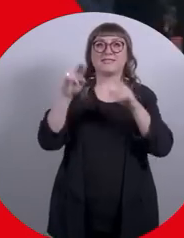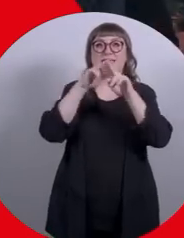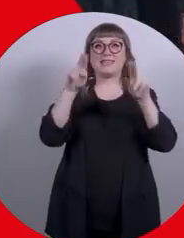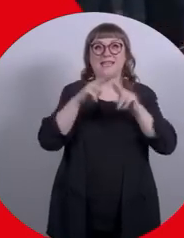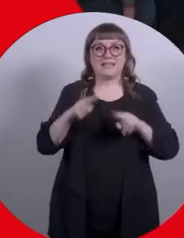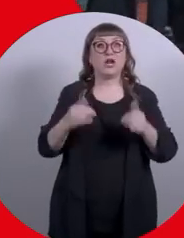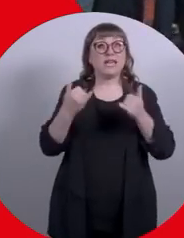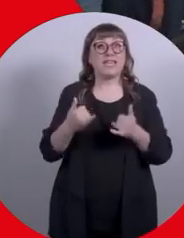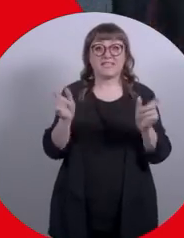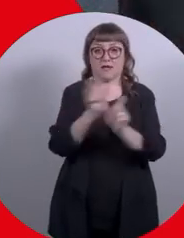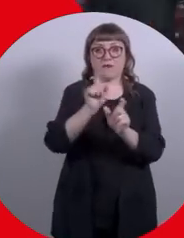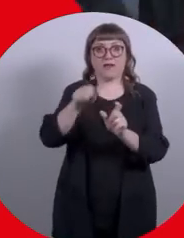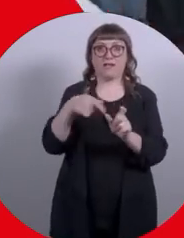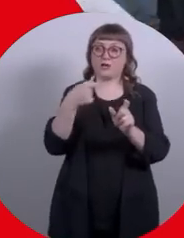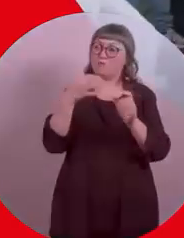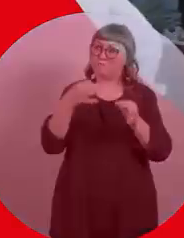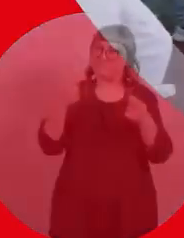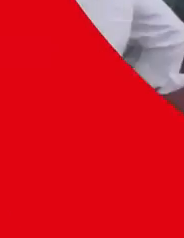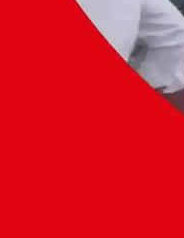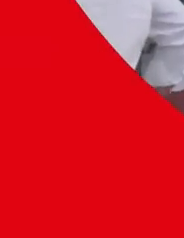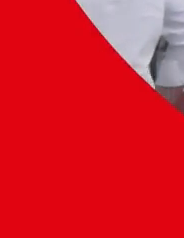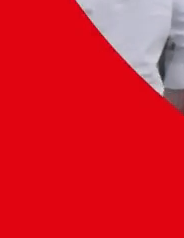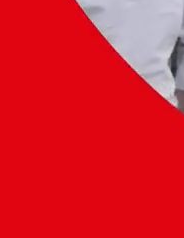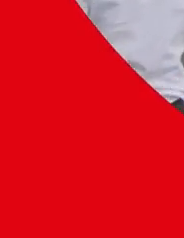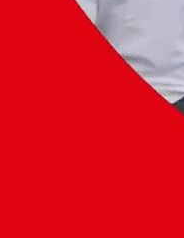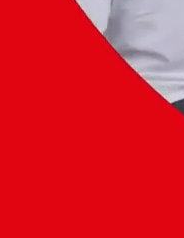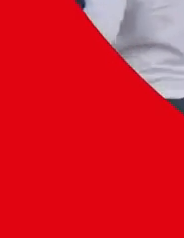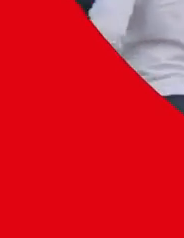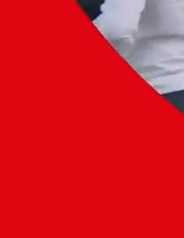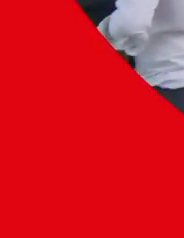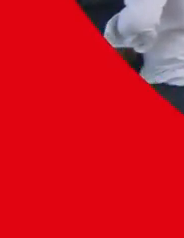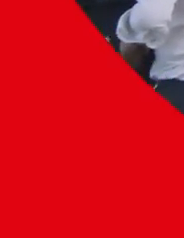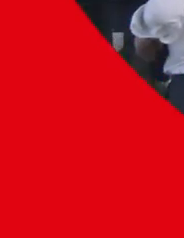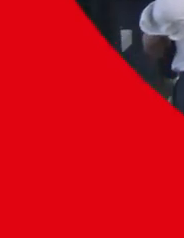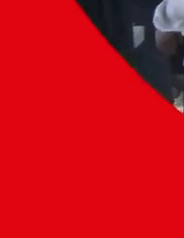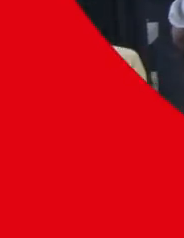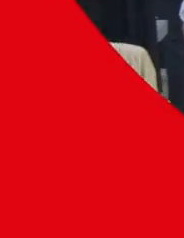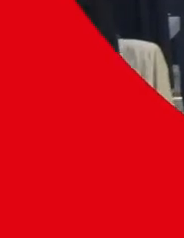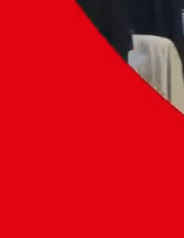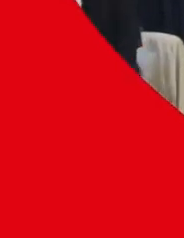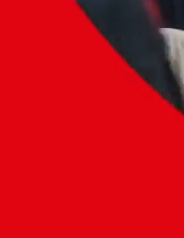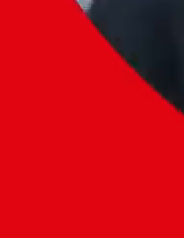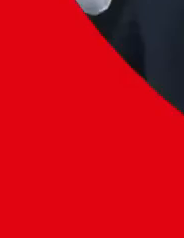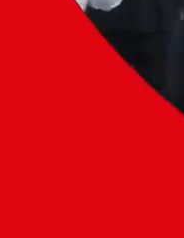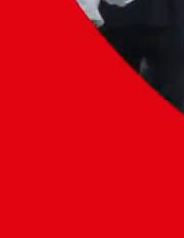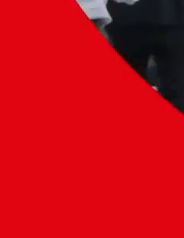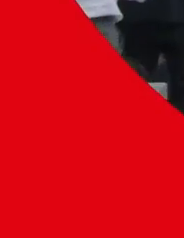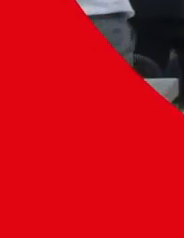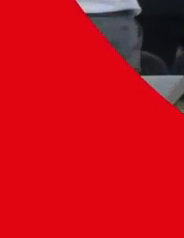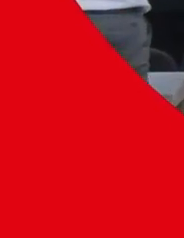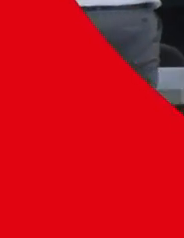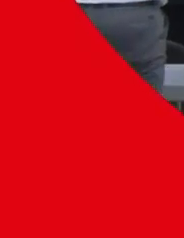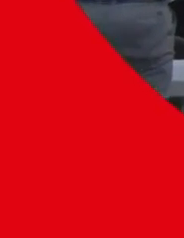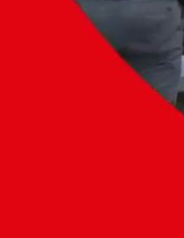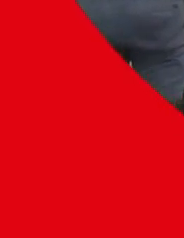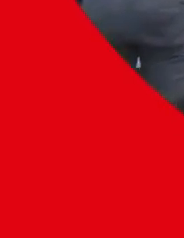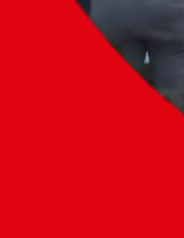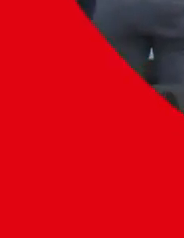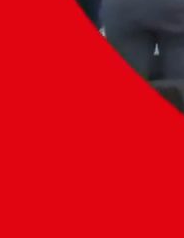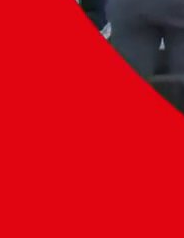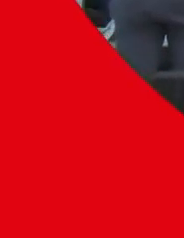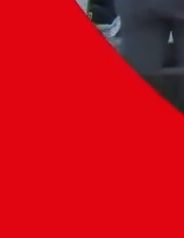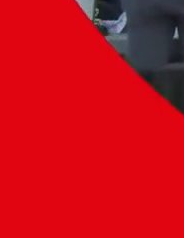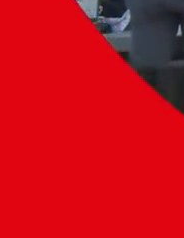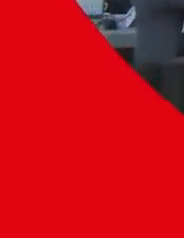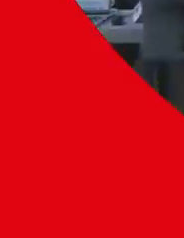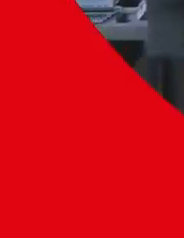passt es grammatikalisch ein herzliches Danke an all jene die heute hier da waren danke nochmals an die zahlreich anwesenden Medienvertreter